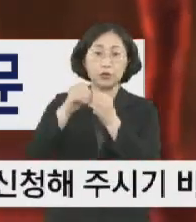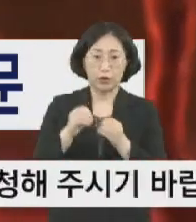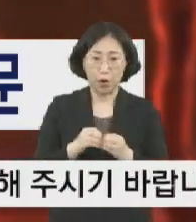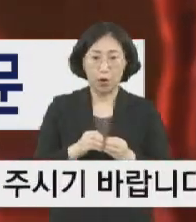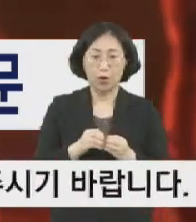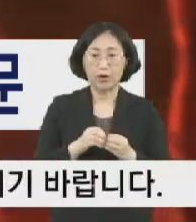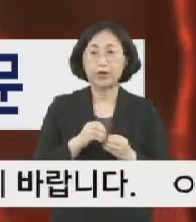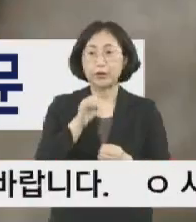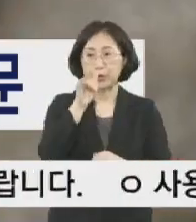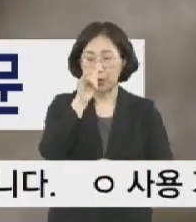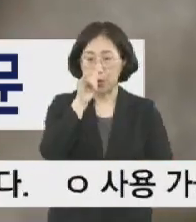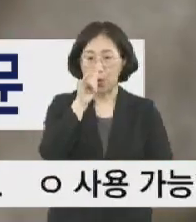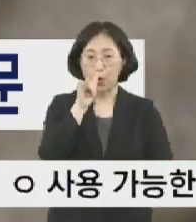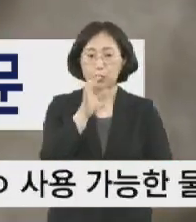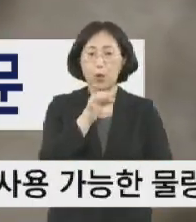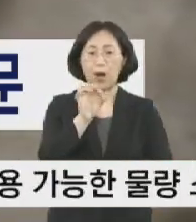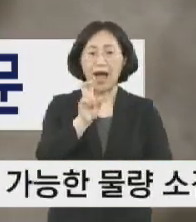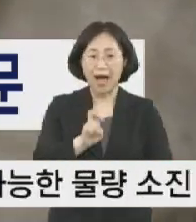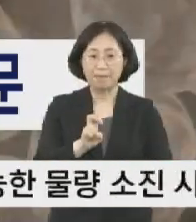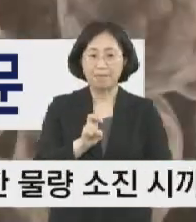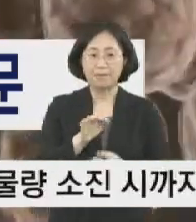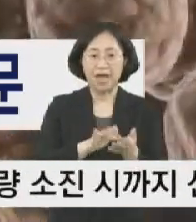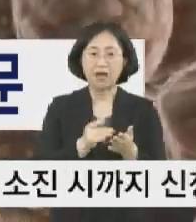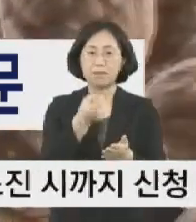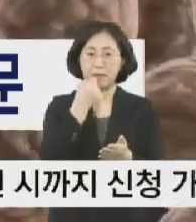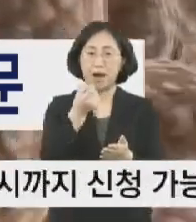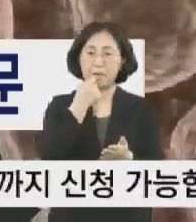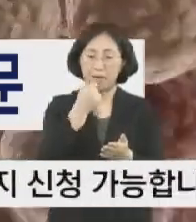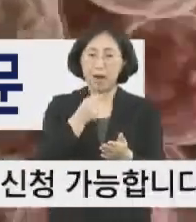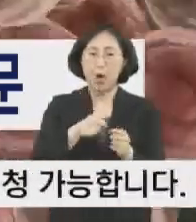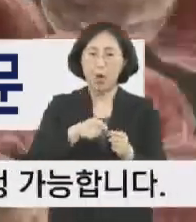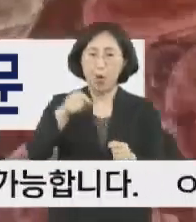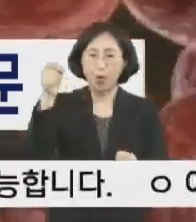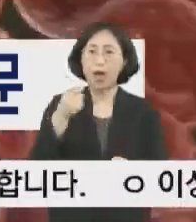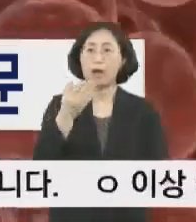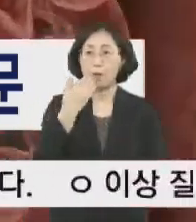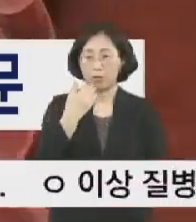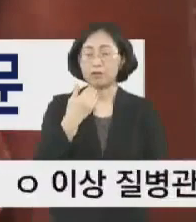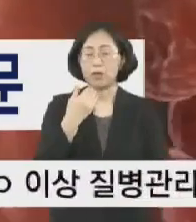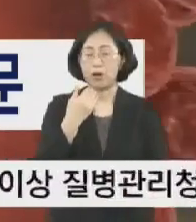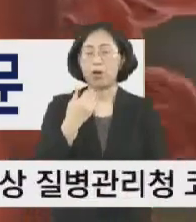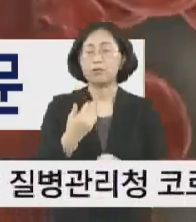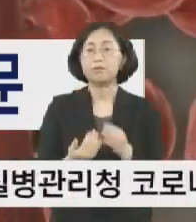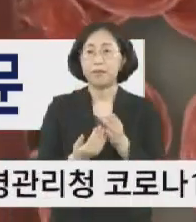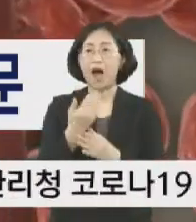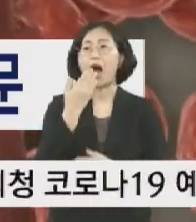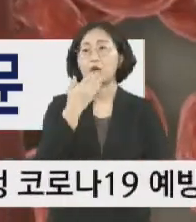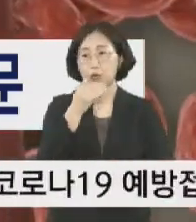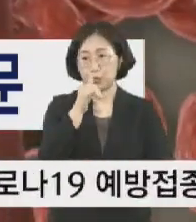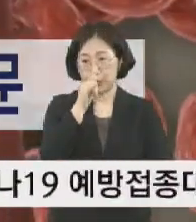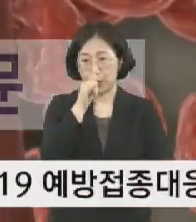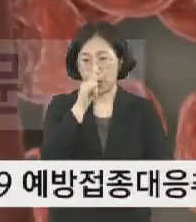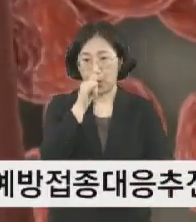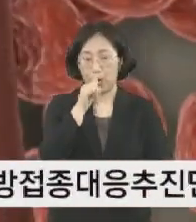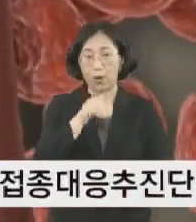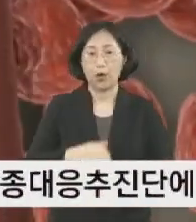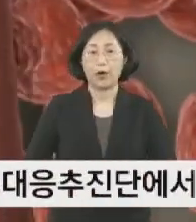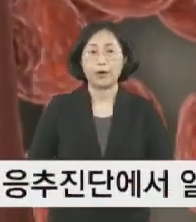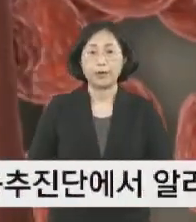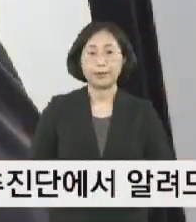외에 항암제 같은 약물로도 발병할 수 있지만 수년에 걸쳐 노출돼야 발병하는 것으로 알려져